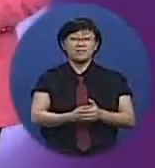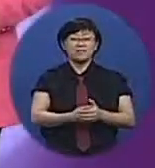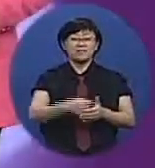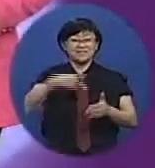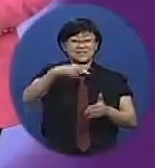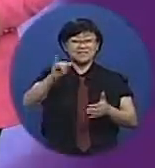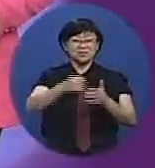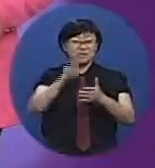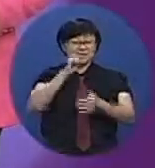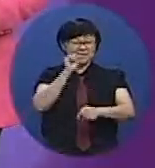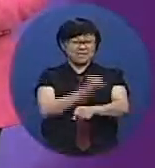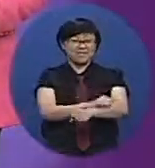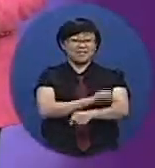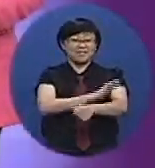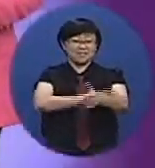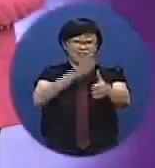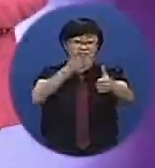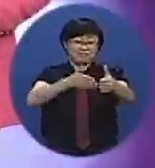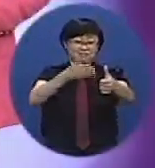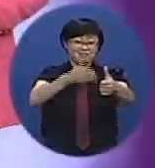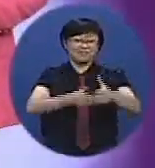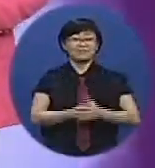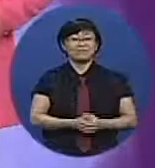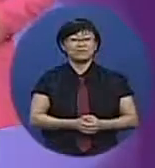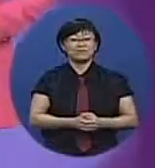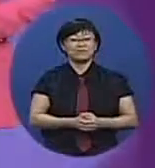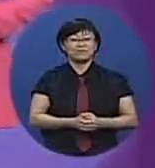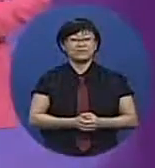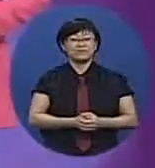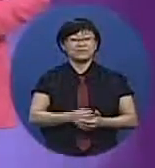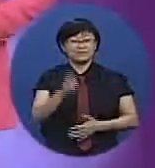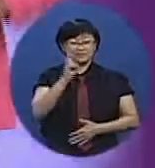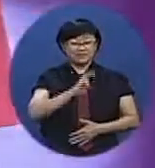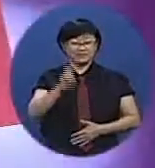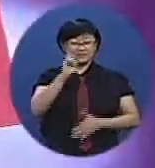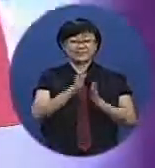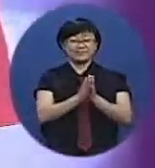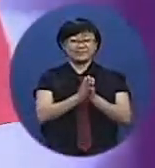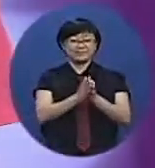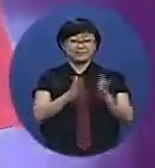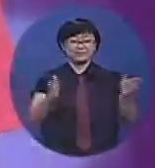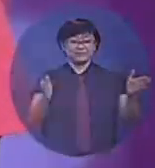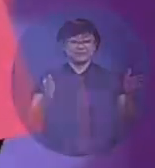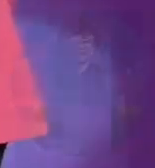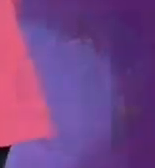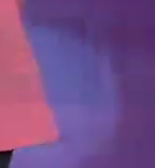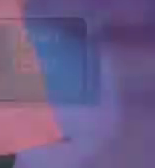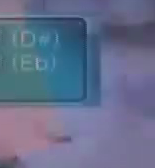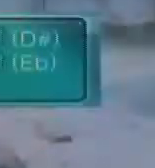맞습니다. 잘 불러주시기 바랍니다. 네. 감사합니다. 자, 하늘 눈물 음악 주세요.